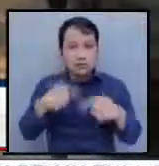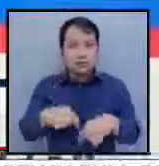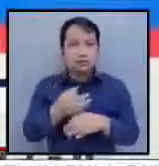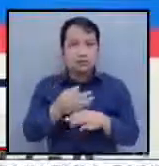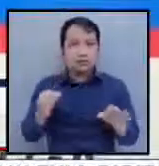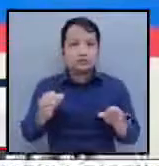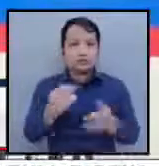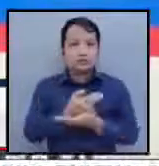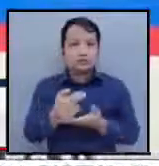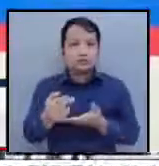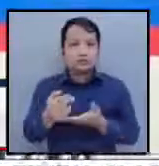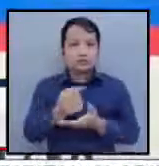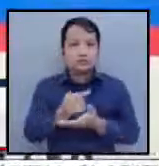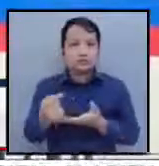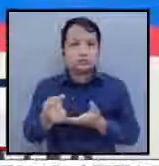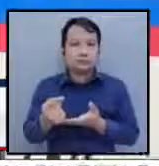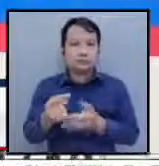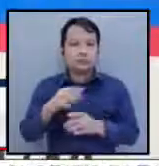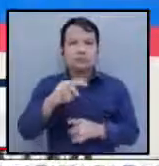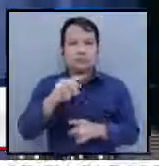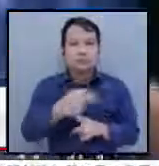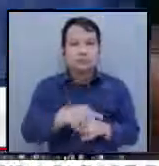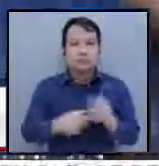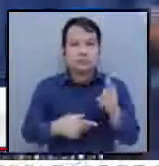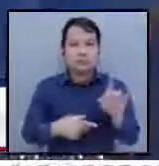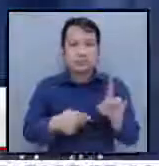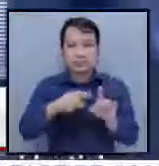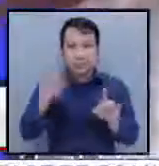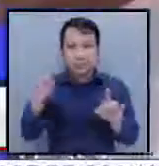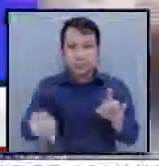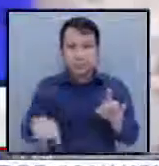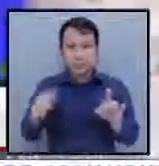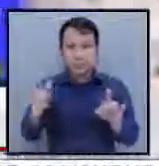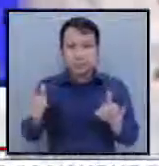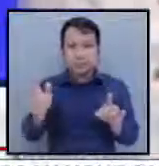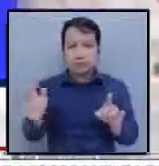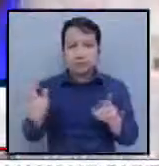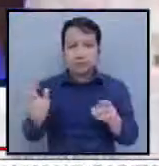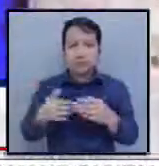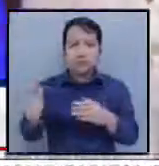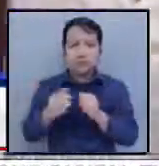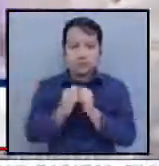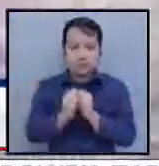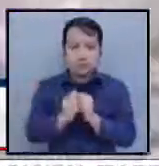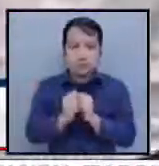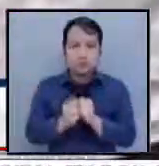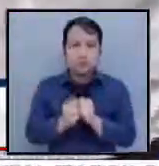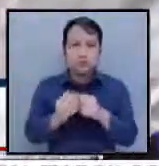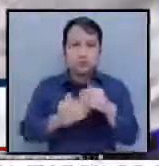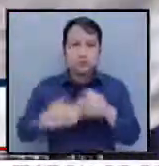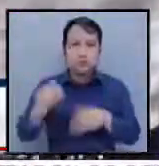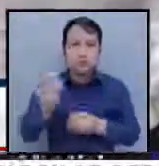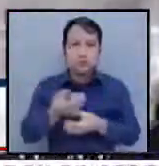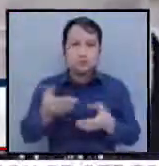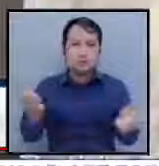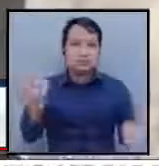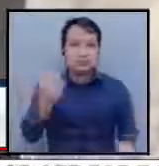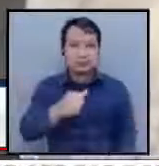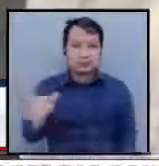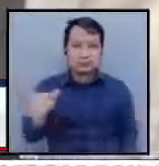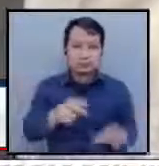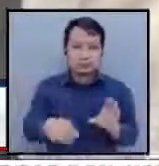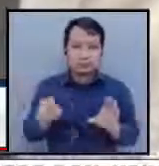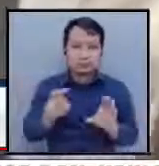mula March 28 hanggang April 30. Ito ang handog ni Pangulong Rodrigo Duterte sa mga commuters kasunod